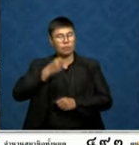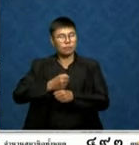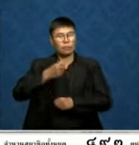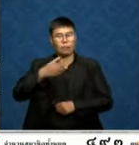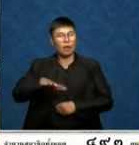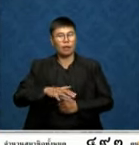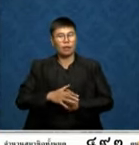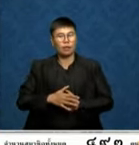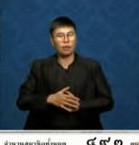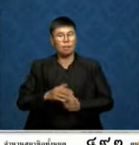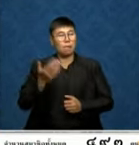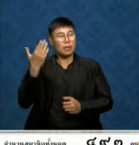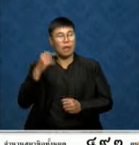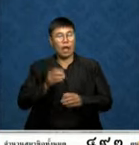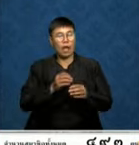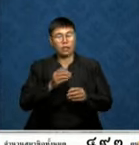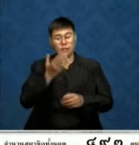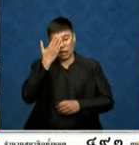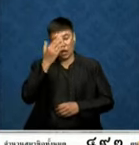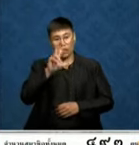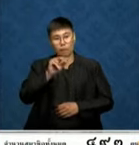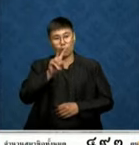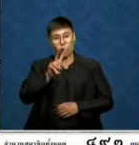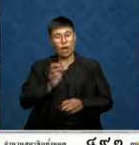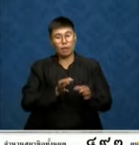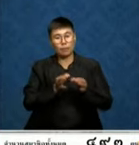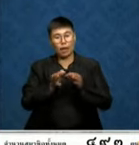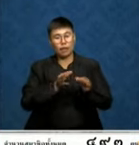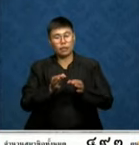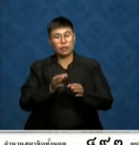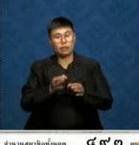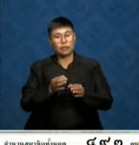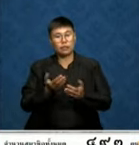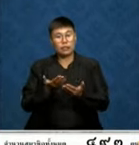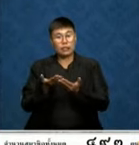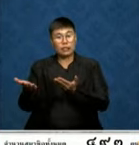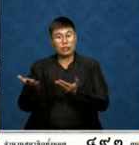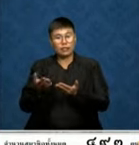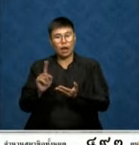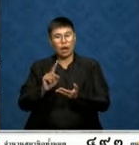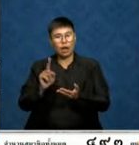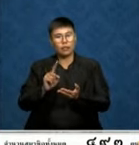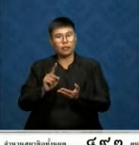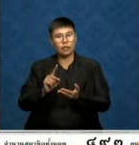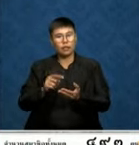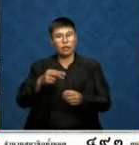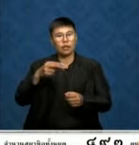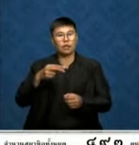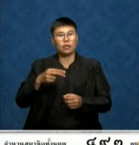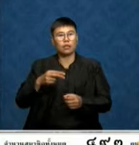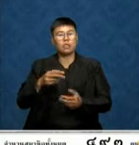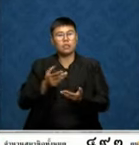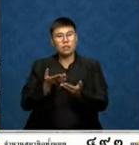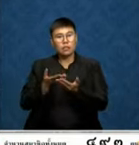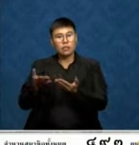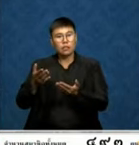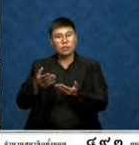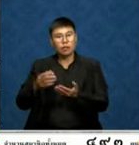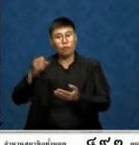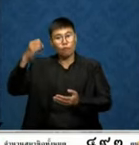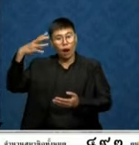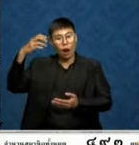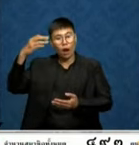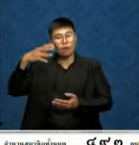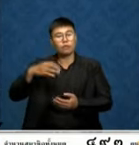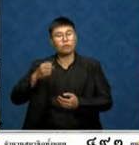ปรายเมื่อสักครู่นี้ก็คือหน่วยงานท่านมีการรับซื้อนะครับโซลารูฟท็อปจากภาคประชาชนนะครับตอนนี้ก็เท่าที่ทรา